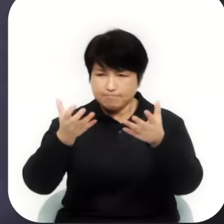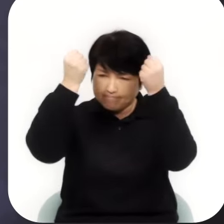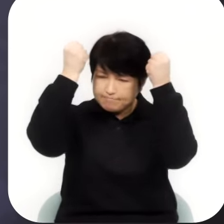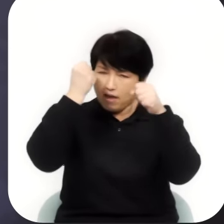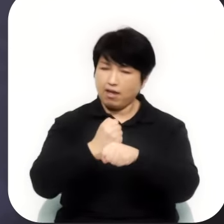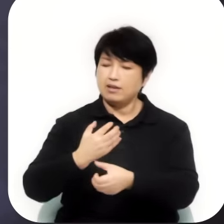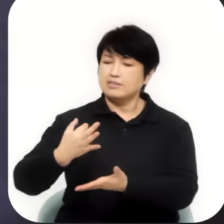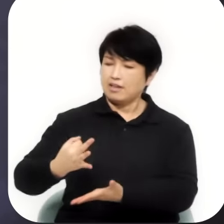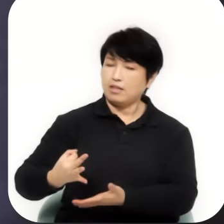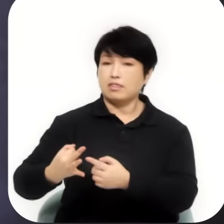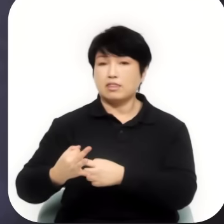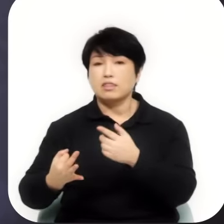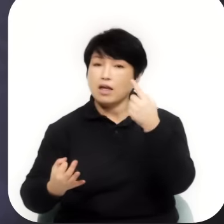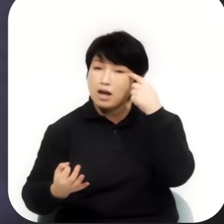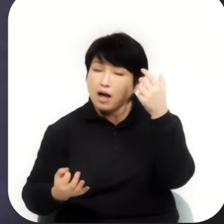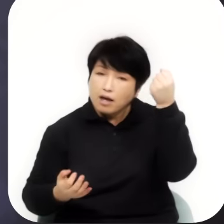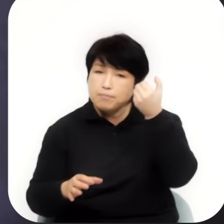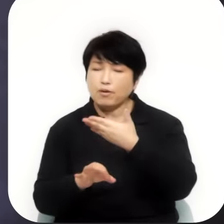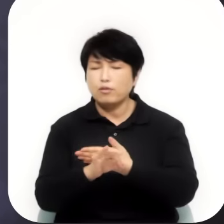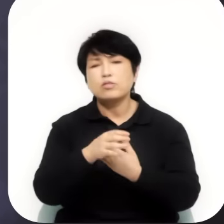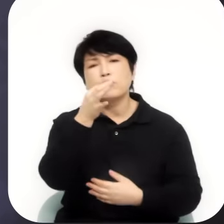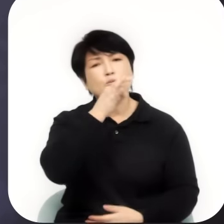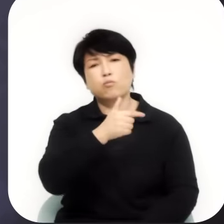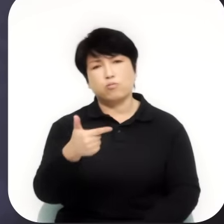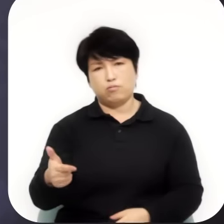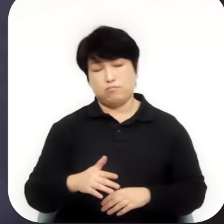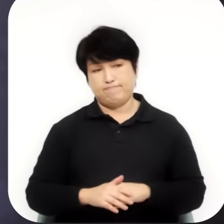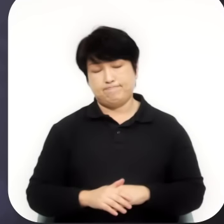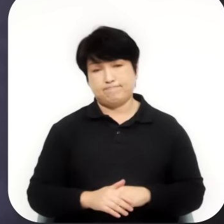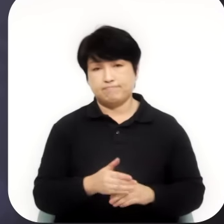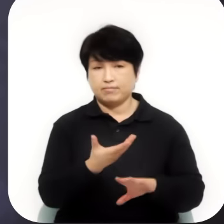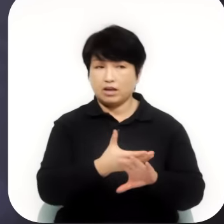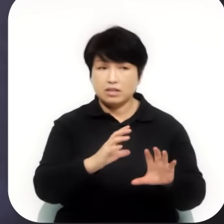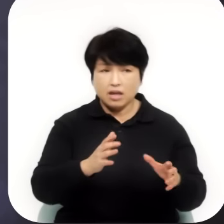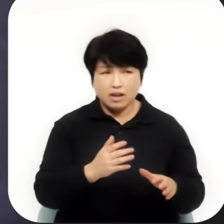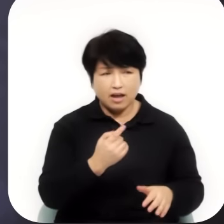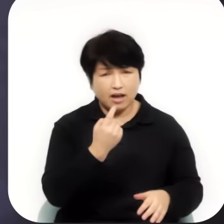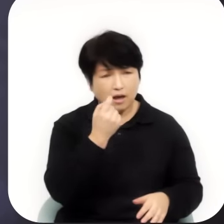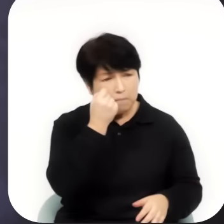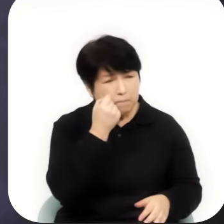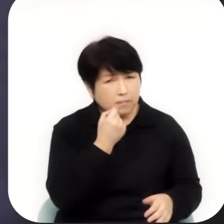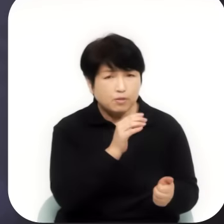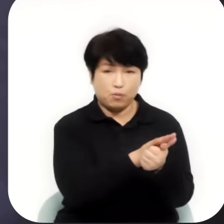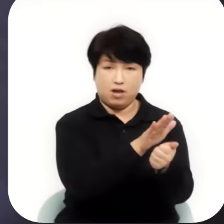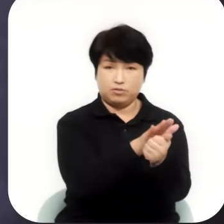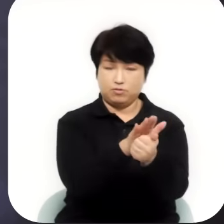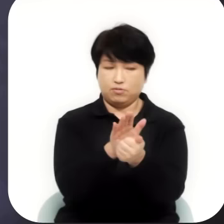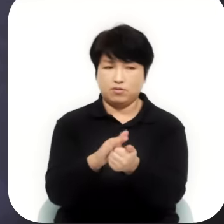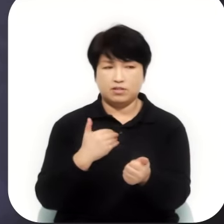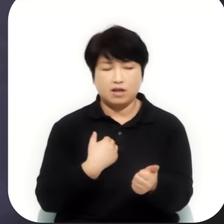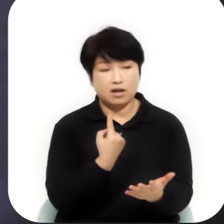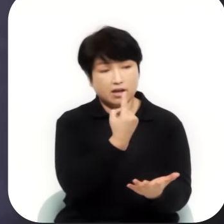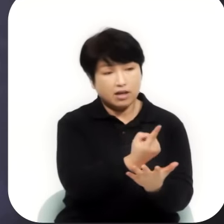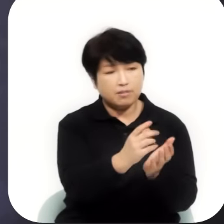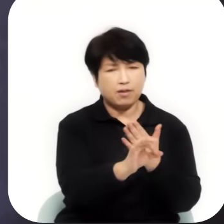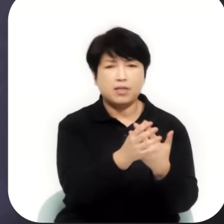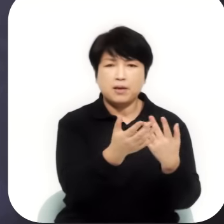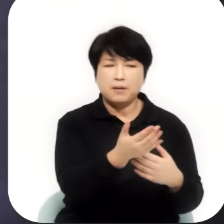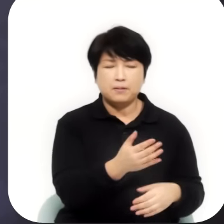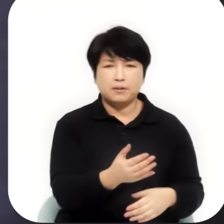쌓여있으면 어때요? 굉장히 유리한 거예요. 지금도 이렇게 다른 나라에 고호활동 갔는데 저는 현장에 금방